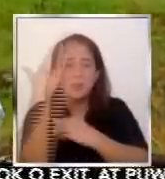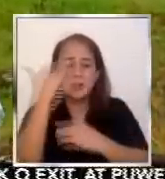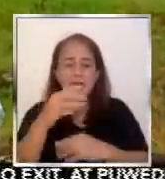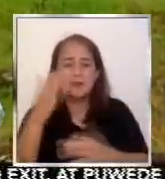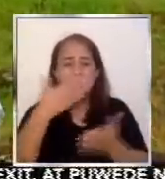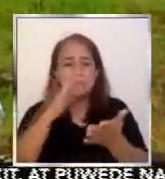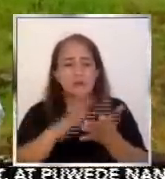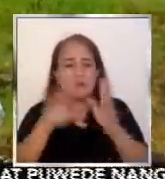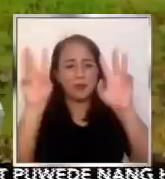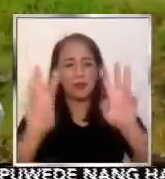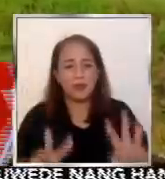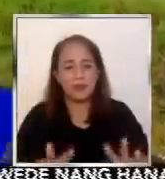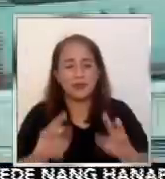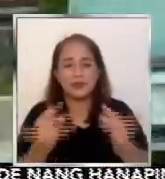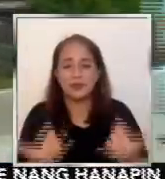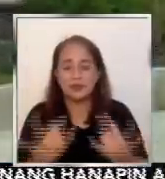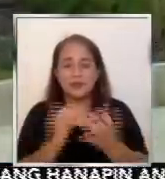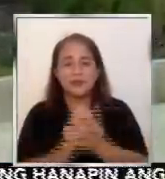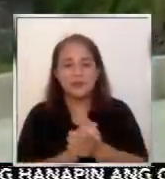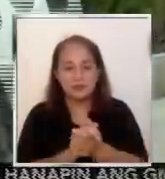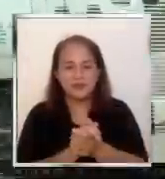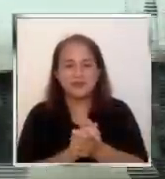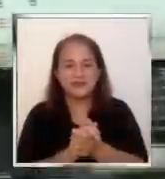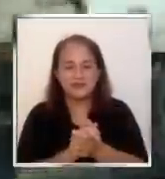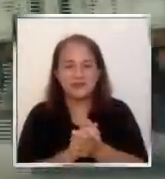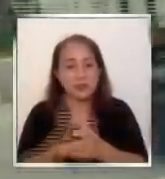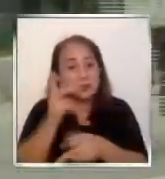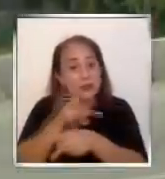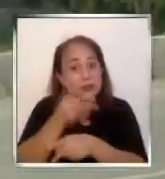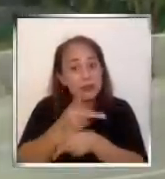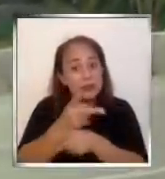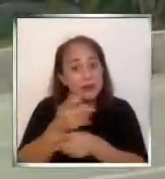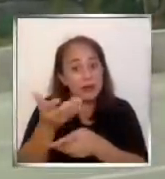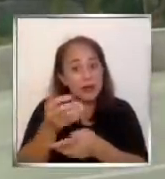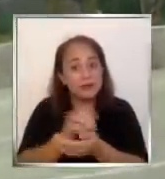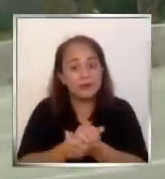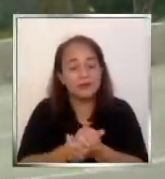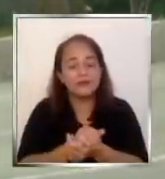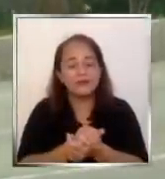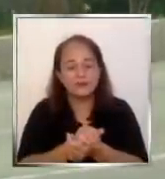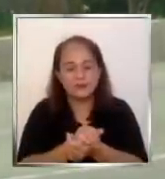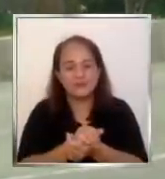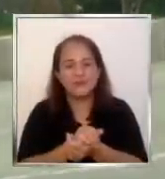Pia. Alright, maraming salamat at mag-iingat kayo dyan, GMA Newsstringer Dennis Alipio.